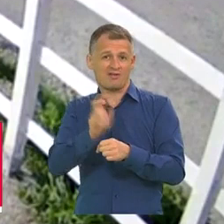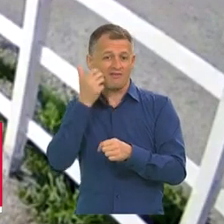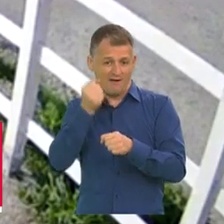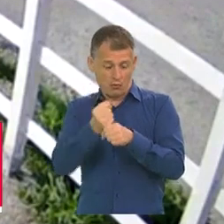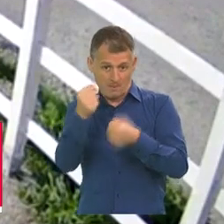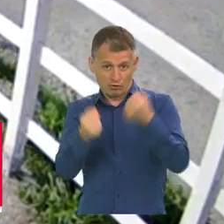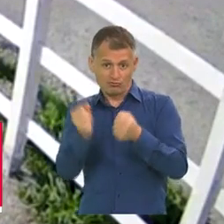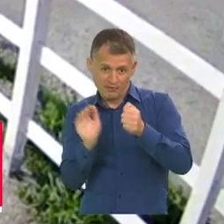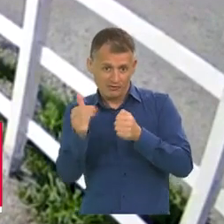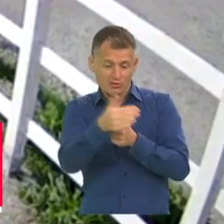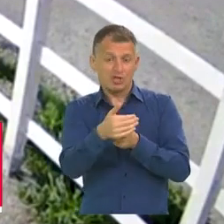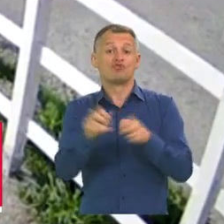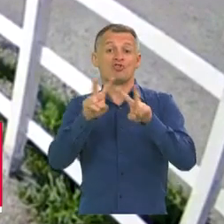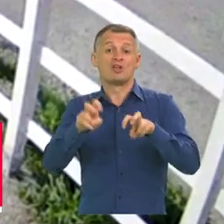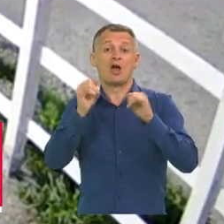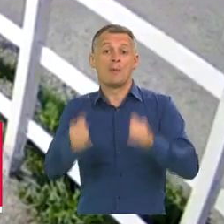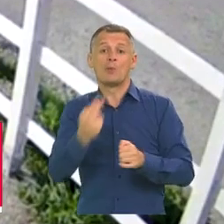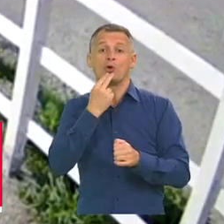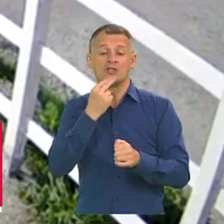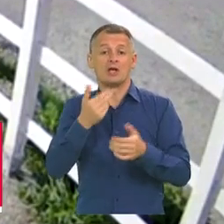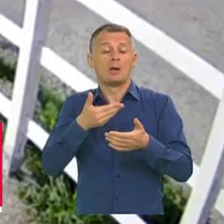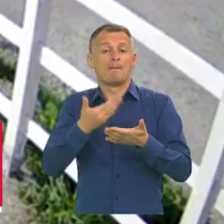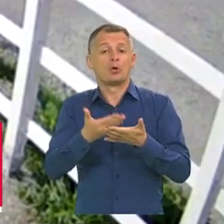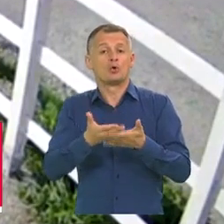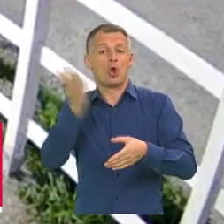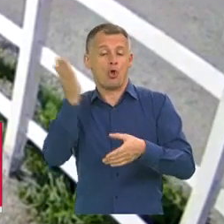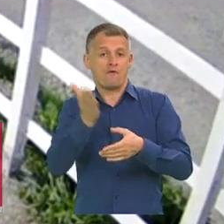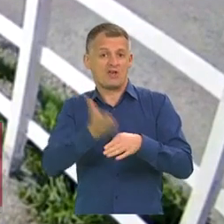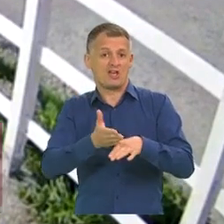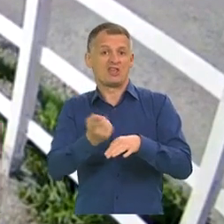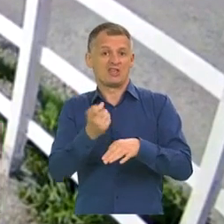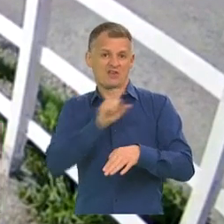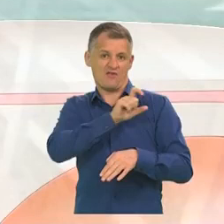este cercetat acum de polițiști într-un dosar penal pentru bătămare corporală din culpă.